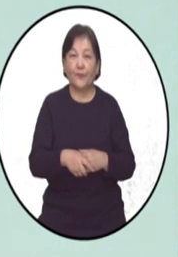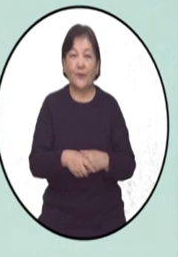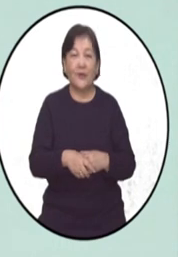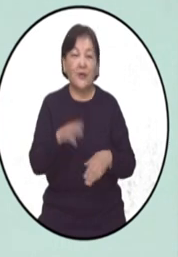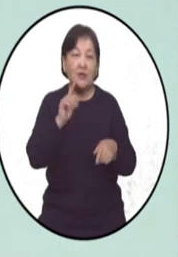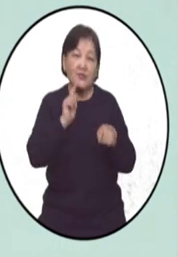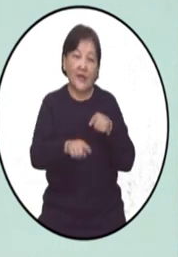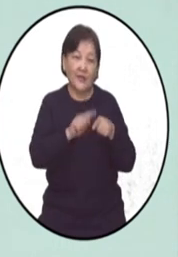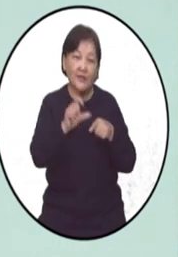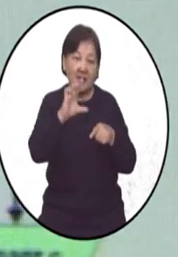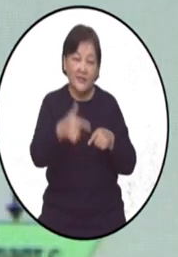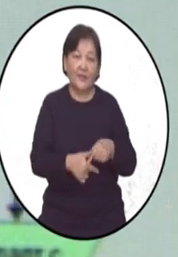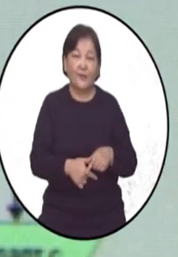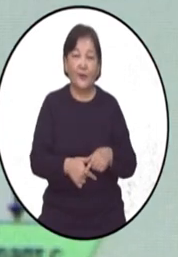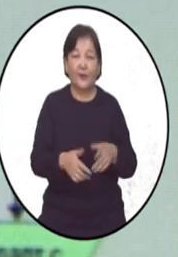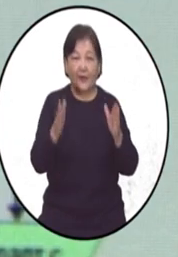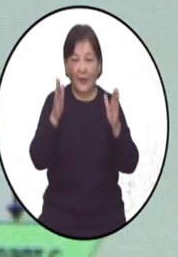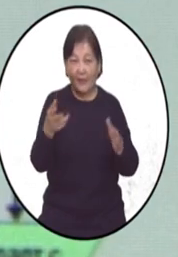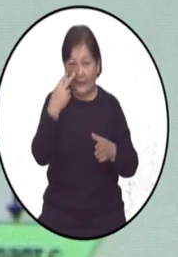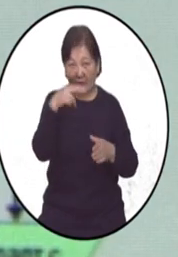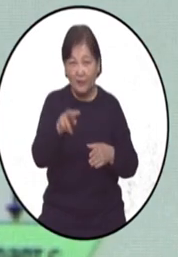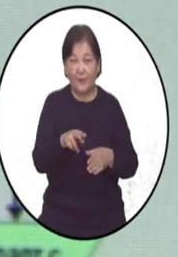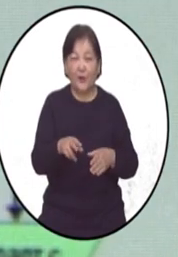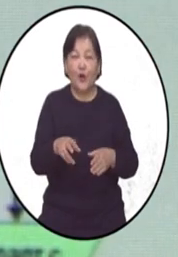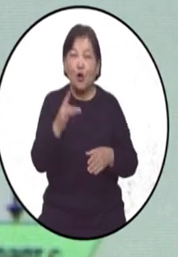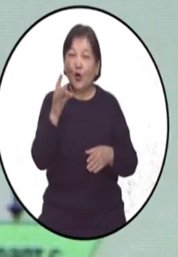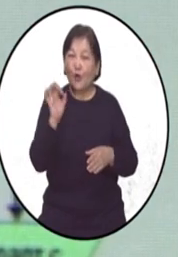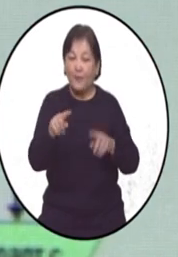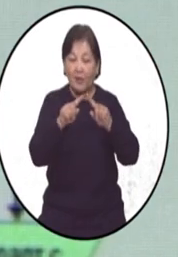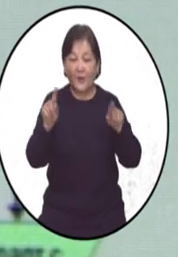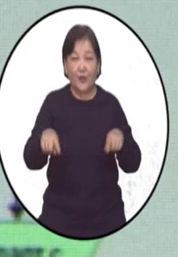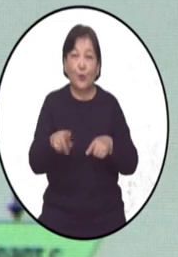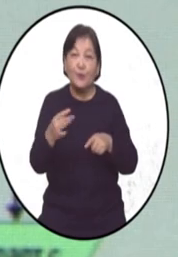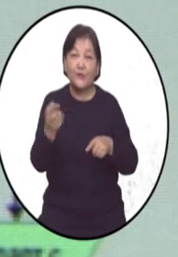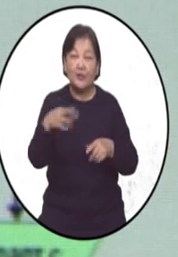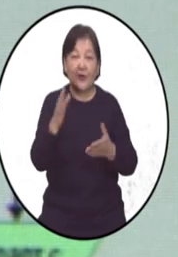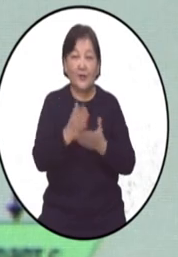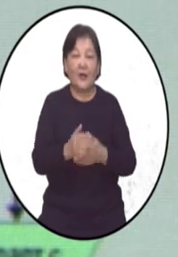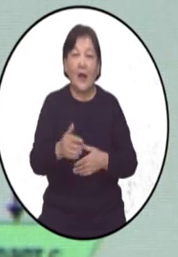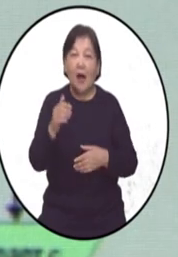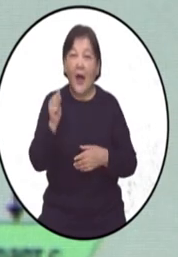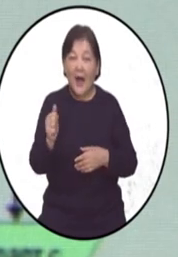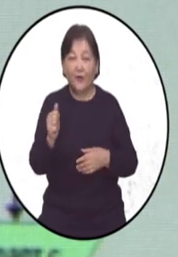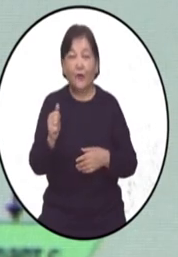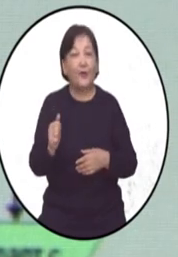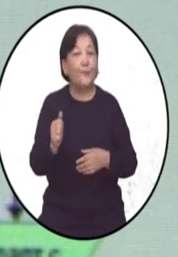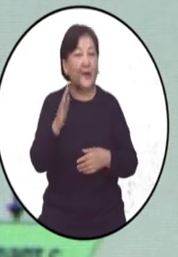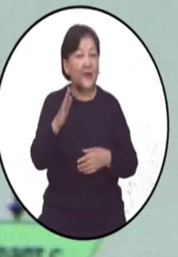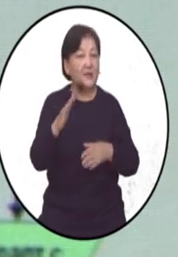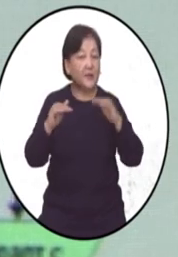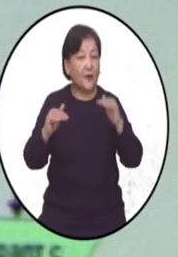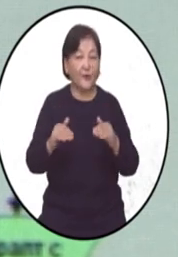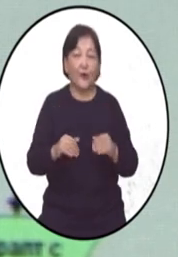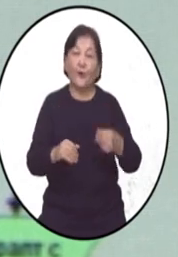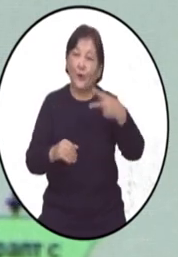шалгах хэсэг маань бол ийм ROM хэлбэрийн дүрсэн дотор байдаг. За А тоон Б тооноос их үү гэдгийг шалгаж байна. Үнэн